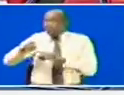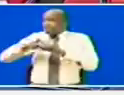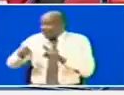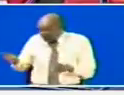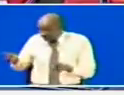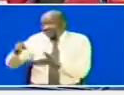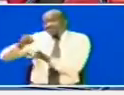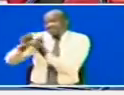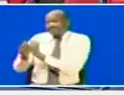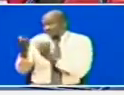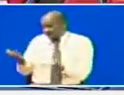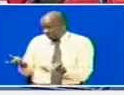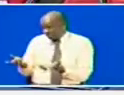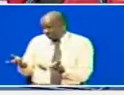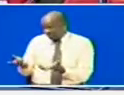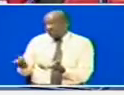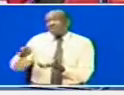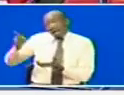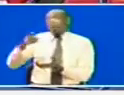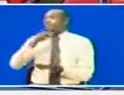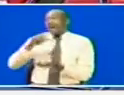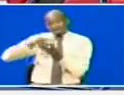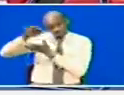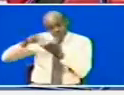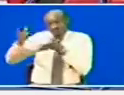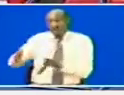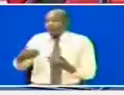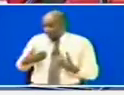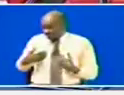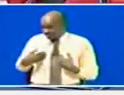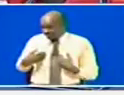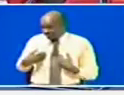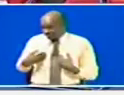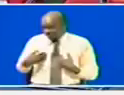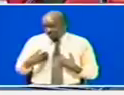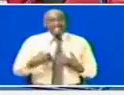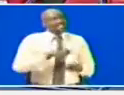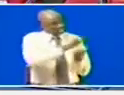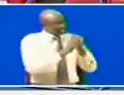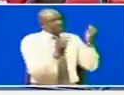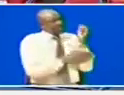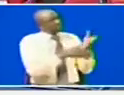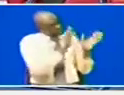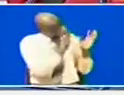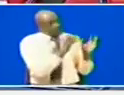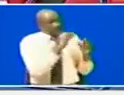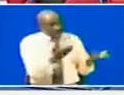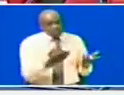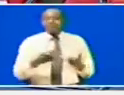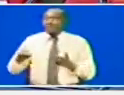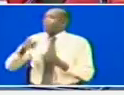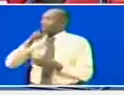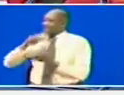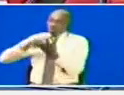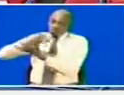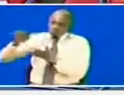katika kule kubadilika, amechanganyikiwa mwanamume sasa. Amechanganyikiwa. Kwa hivyo yamebadilika kwa ubaya, si kwa wema. Yamebadilika kumchanganya mwanamume, kwa